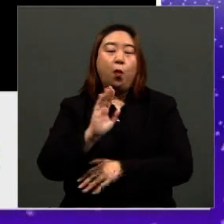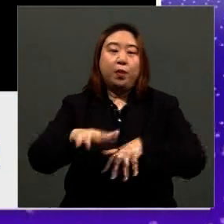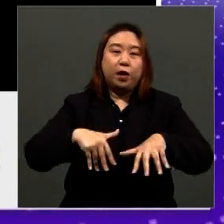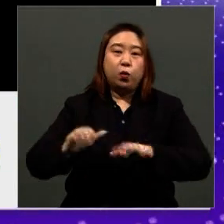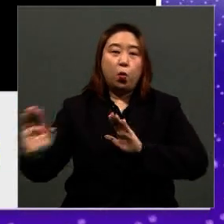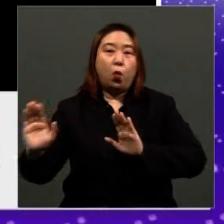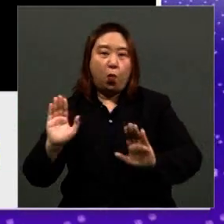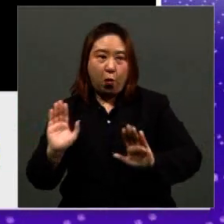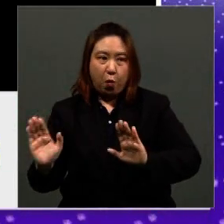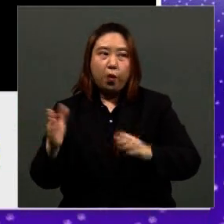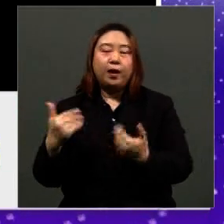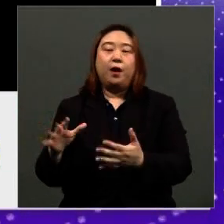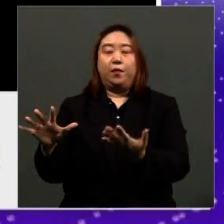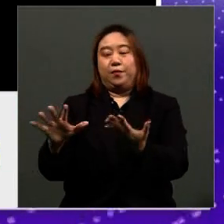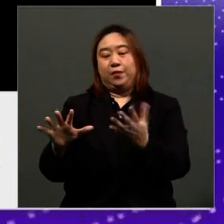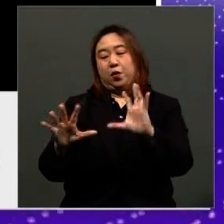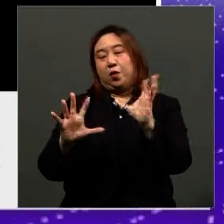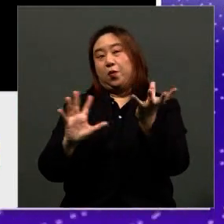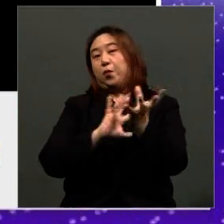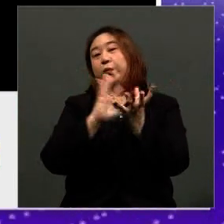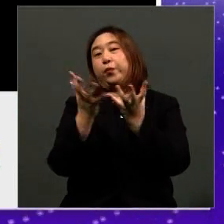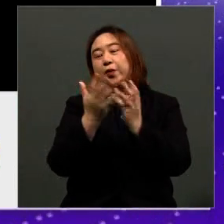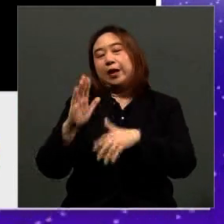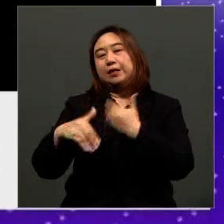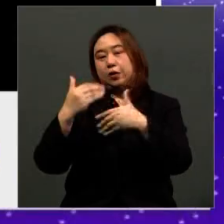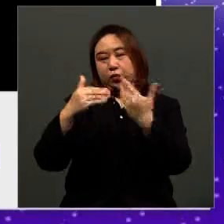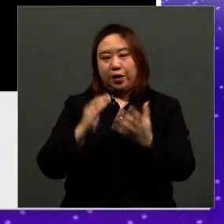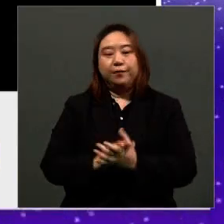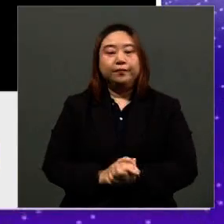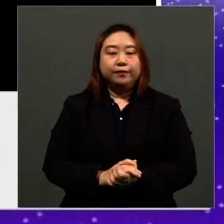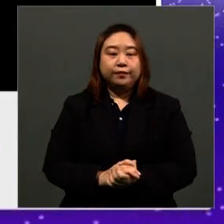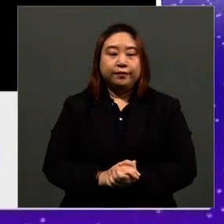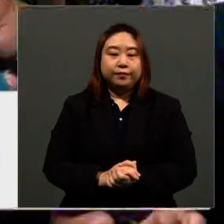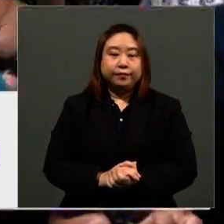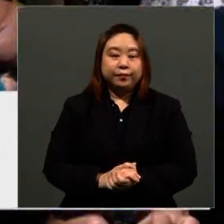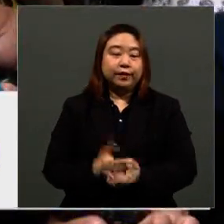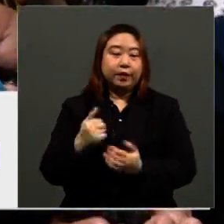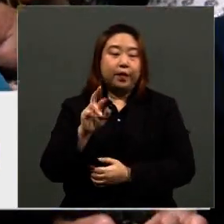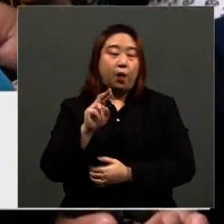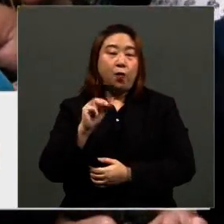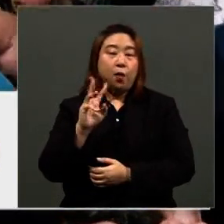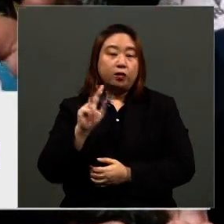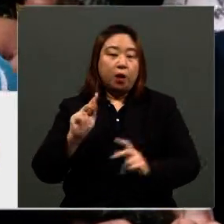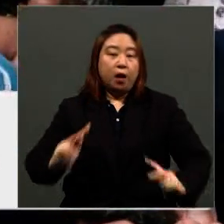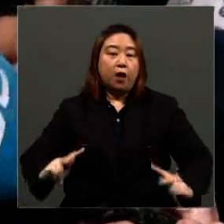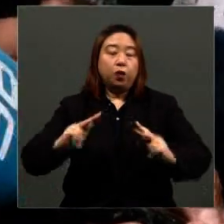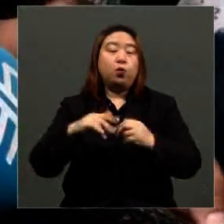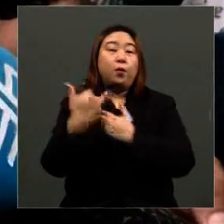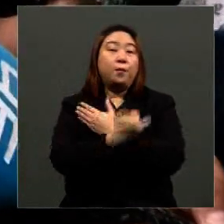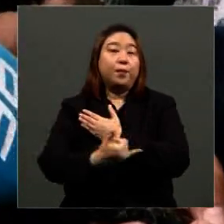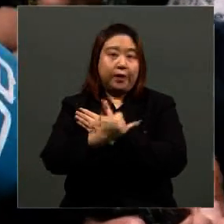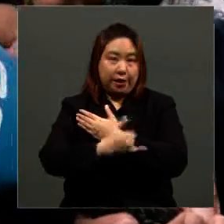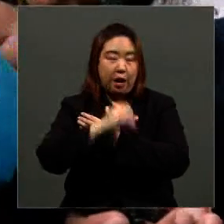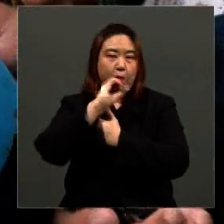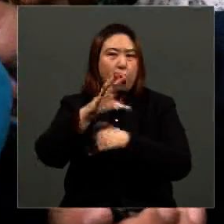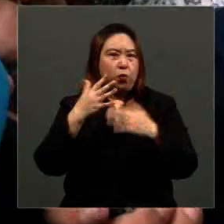และความเจริญรุ่งเรืองของภูมิภาคอินโดแปซิฟิกค่ะส่วนทางด้านนายมารเสงี่ยมพงษ์รัฐมนตรีว่าการกระทรวงการต่างประเทศก็บอกว่า